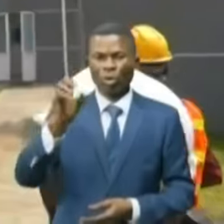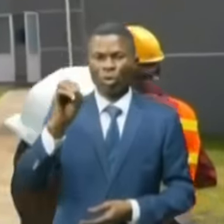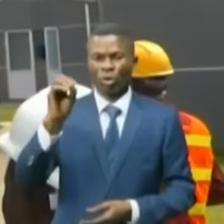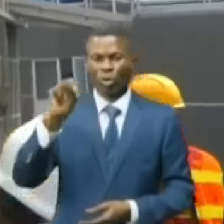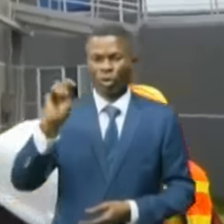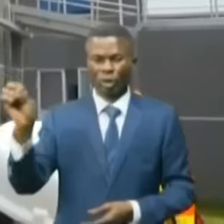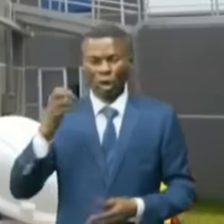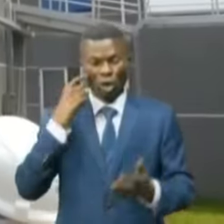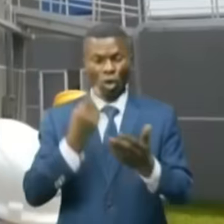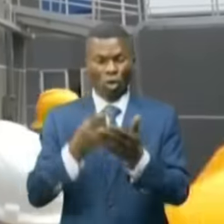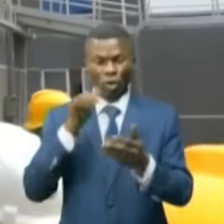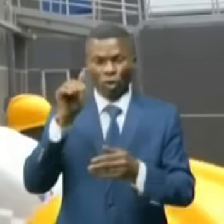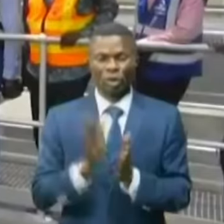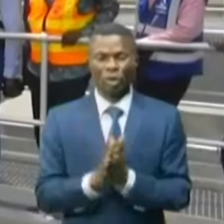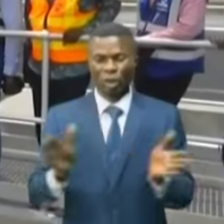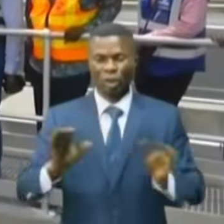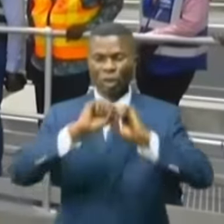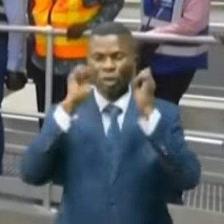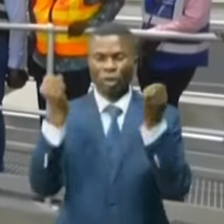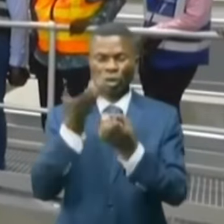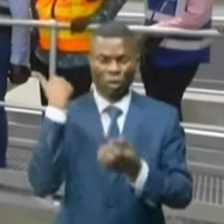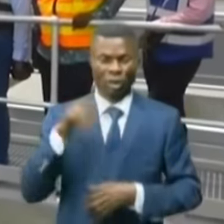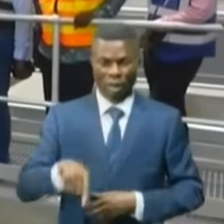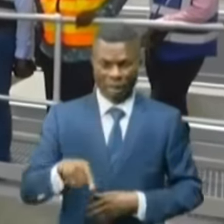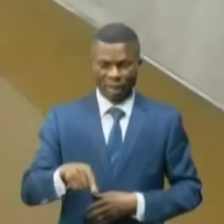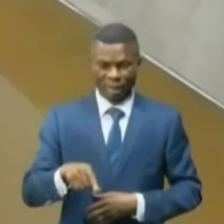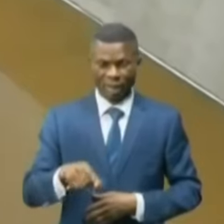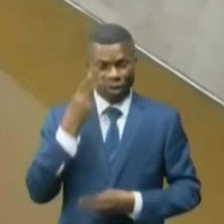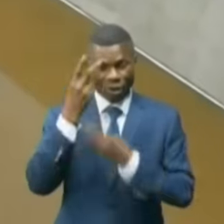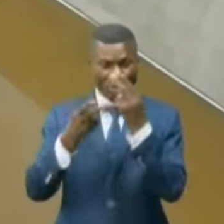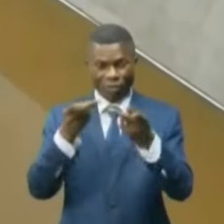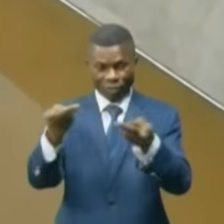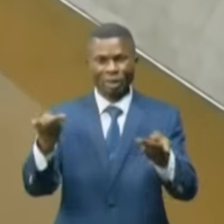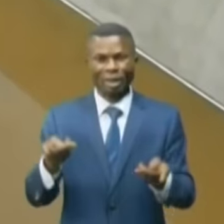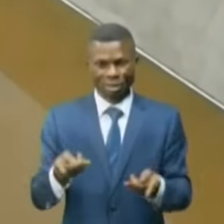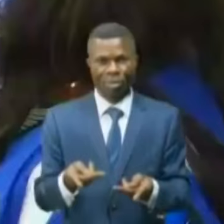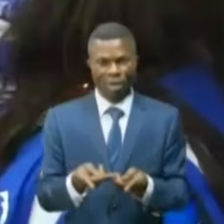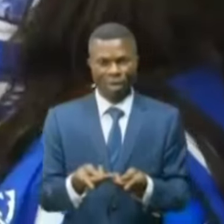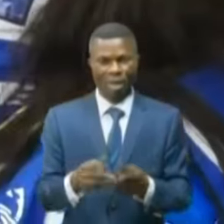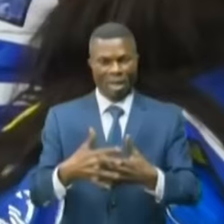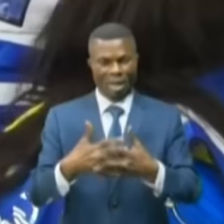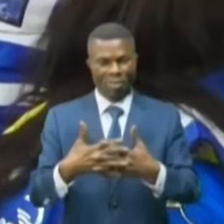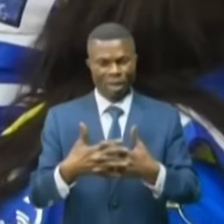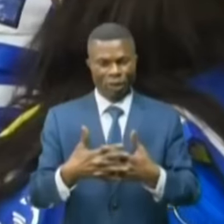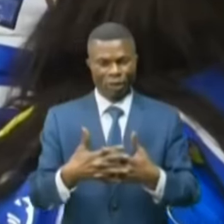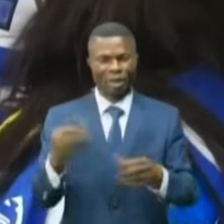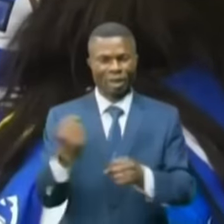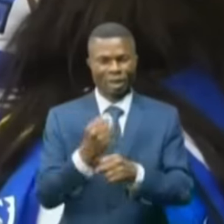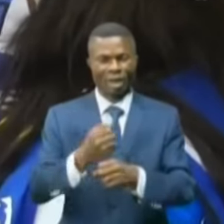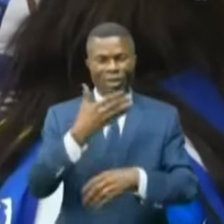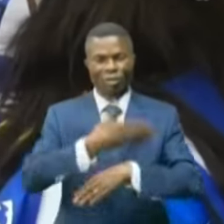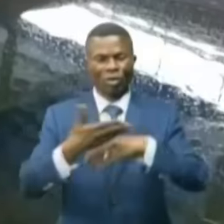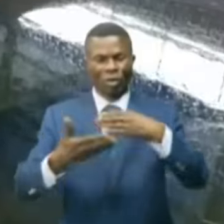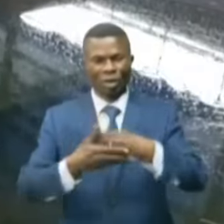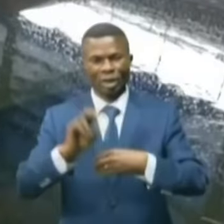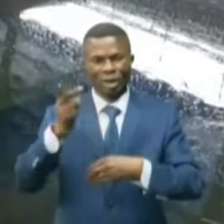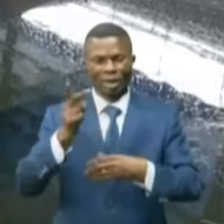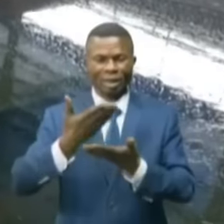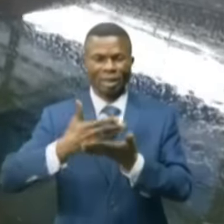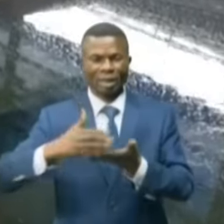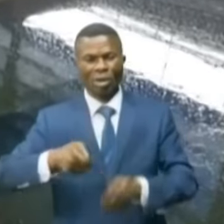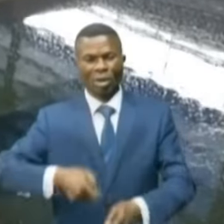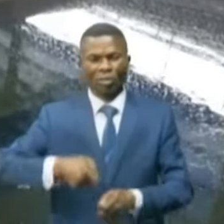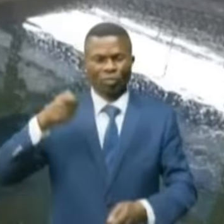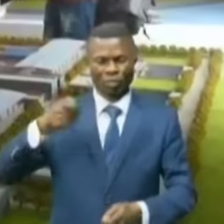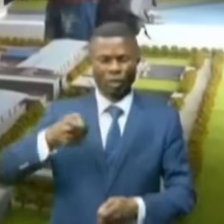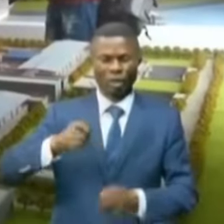et du directeur général de la régie des OSA lors de sa visite sur les sites où s'est effectué les travaux de construction du deuxième module de